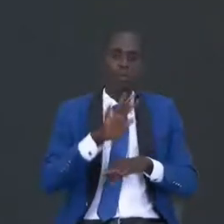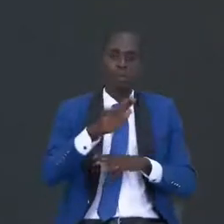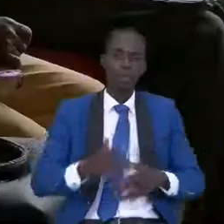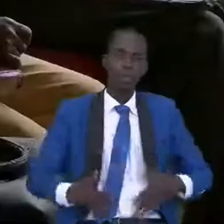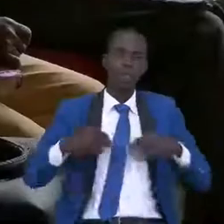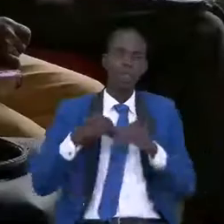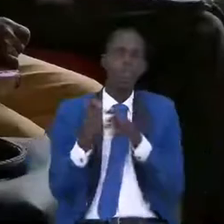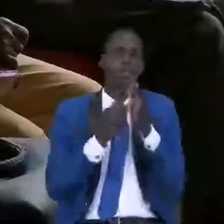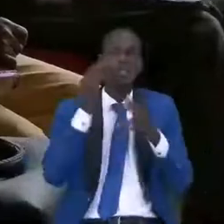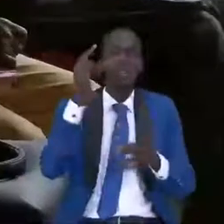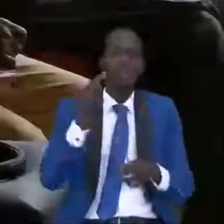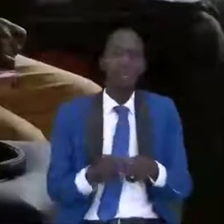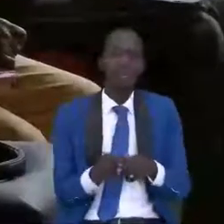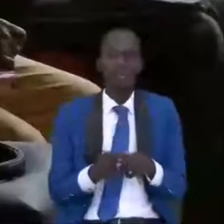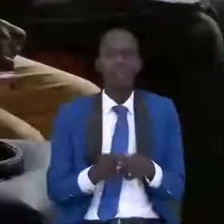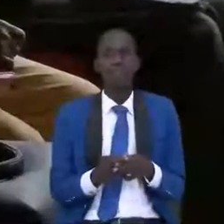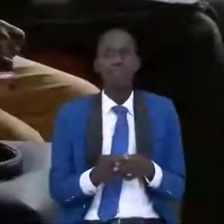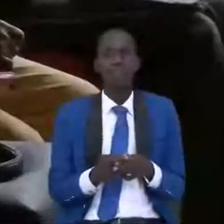de Jésus.